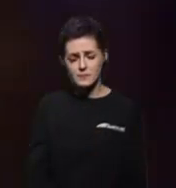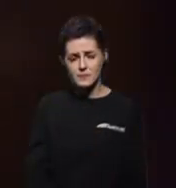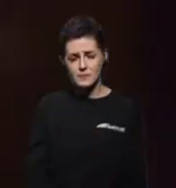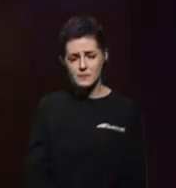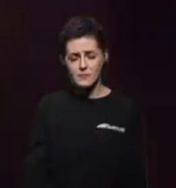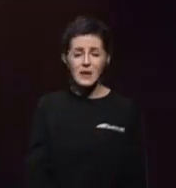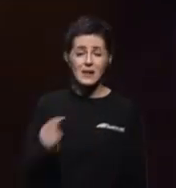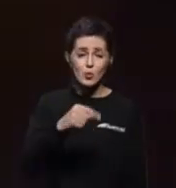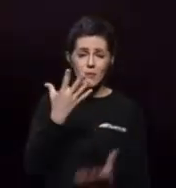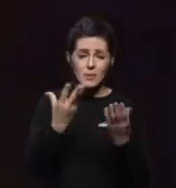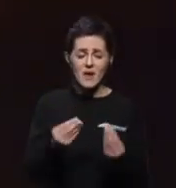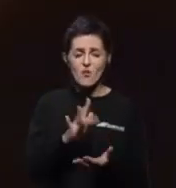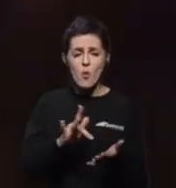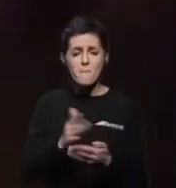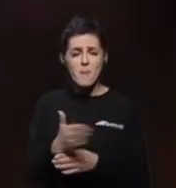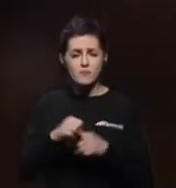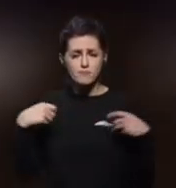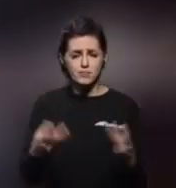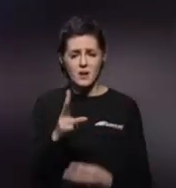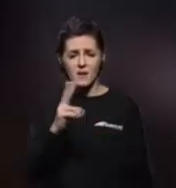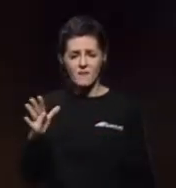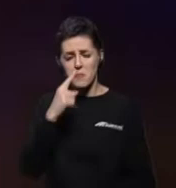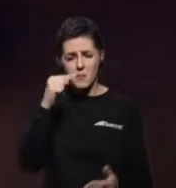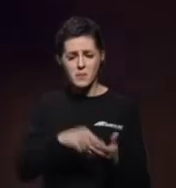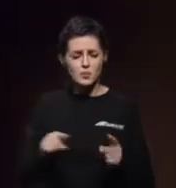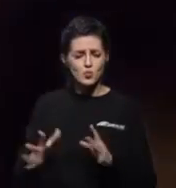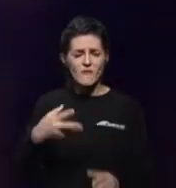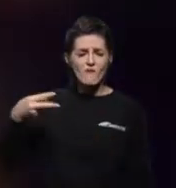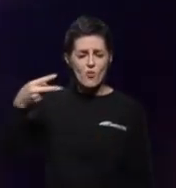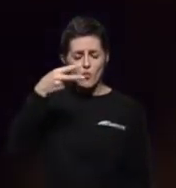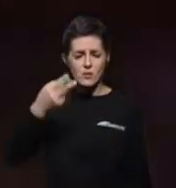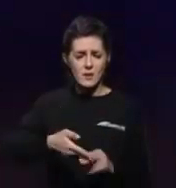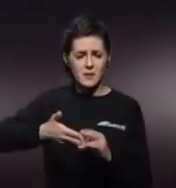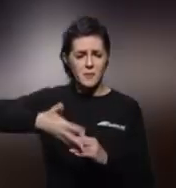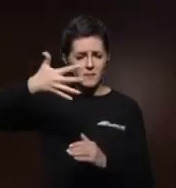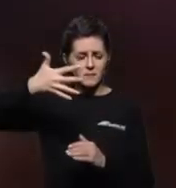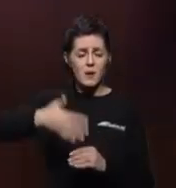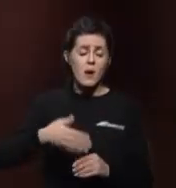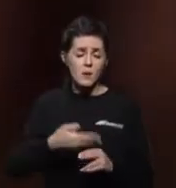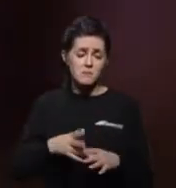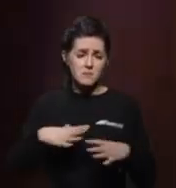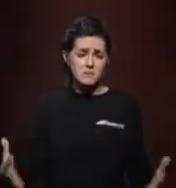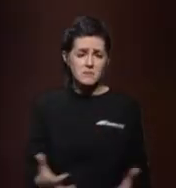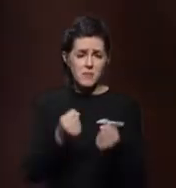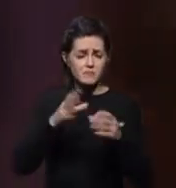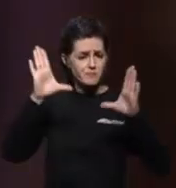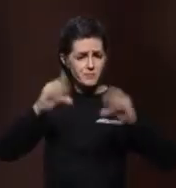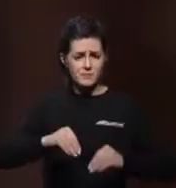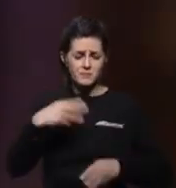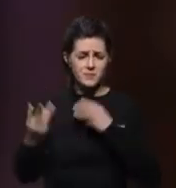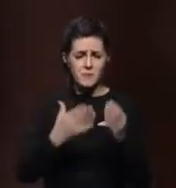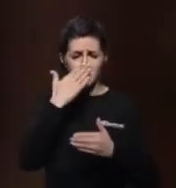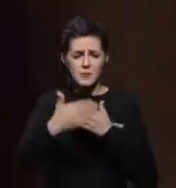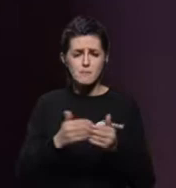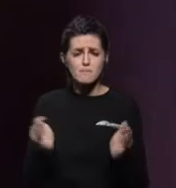У той же день у Маріуполі палала квартира. Займання сталося на 2-му поверсі 5-поверхівки. Рятувальники загасили пожежу менш ніж